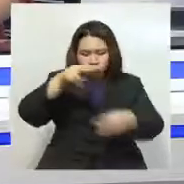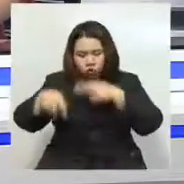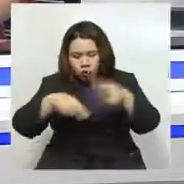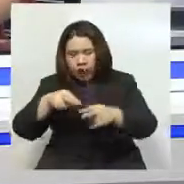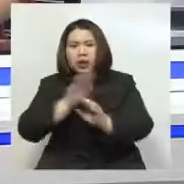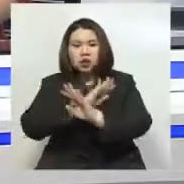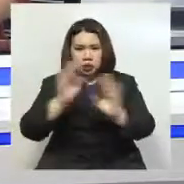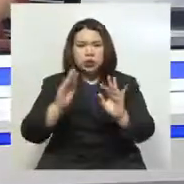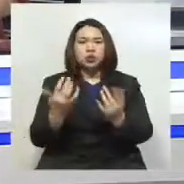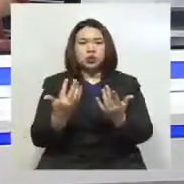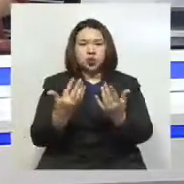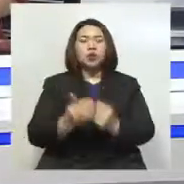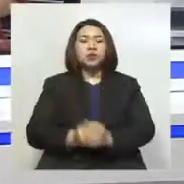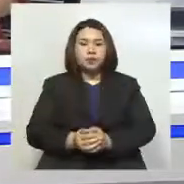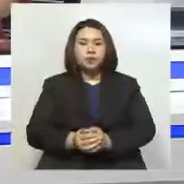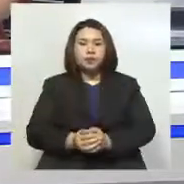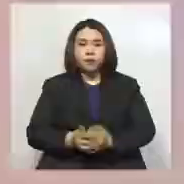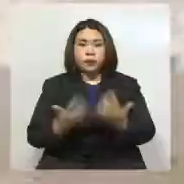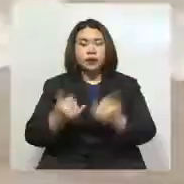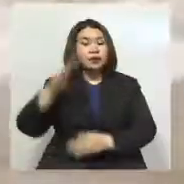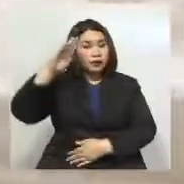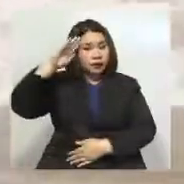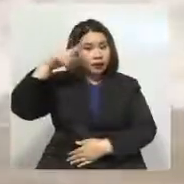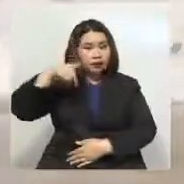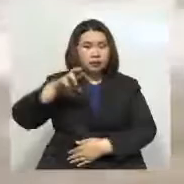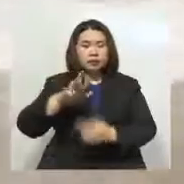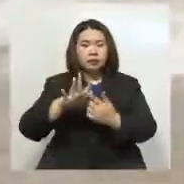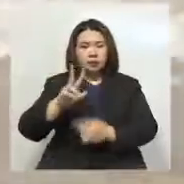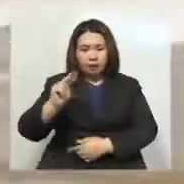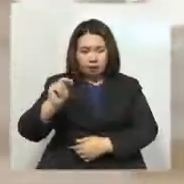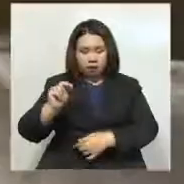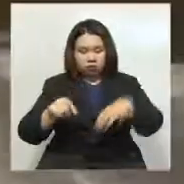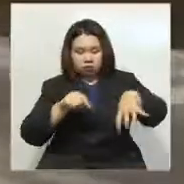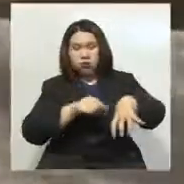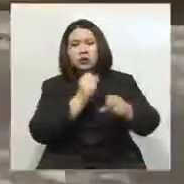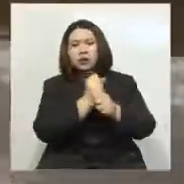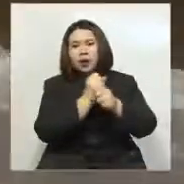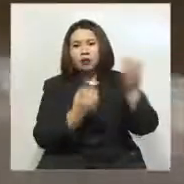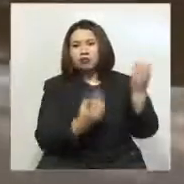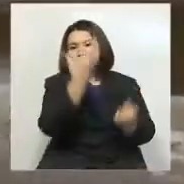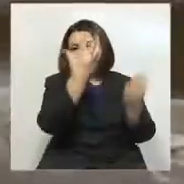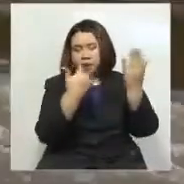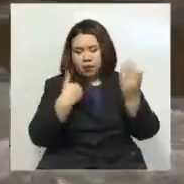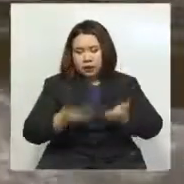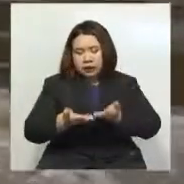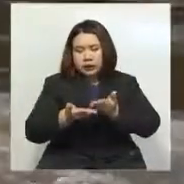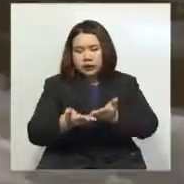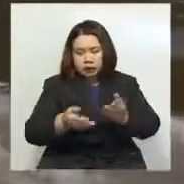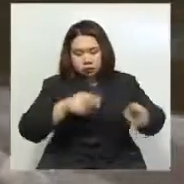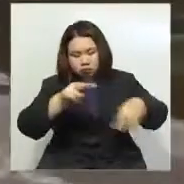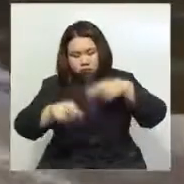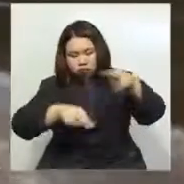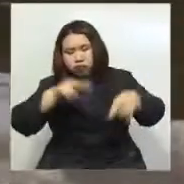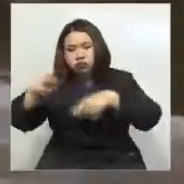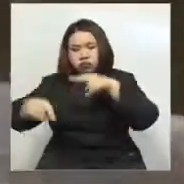าอีกครั้งหนึ่งค่ะวันนี้นะคะทางทหารพรานและเจ้าหน้าที่กรมอุทยานแห่งชาติสัตว์ป่าและพันธุ์พืชก็ยังคงใช้เรือเนี่ยค่ะน